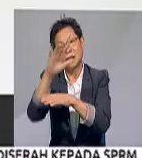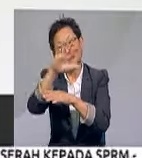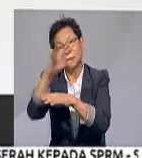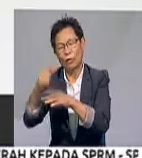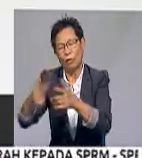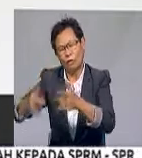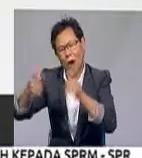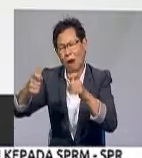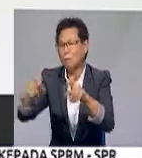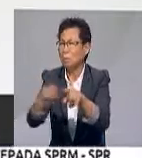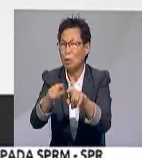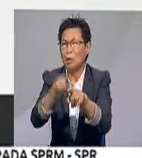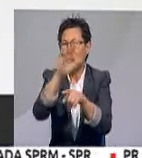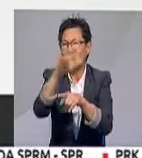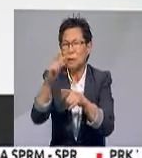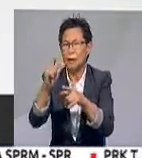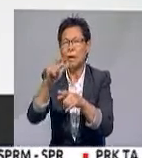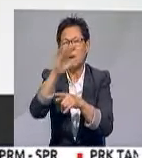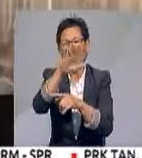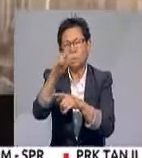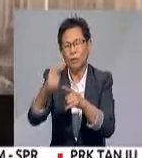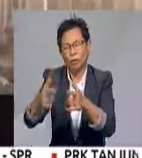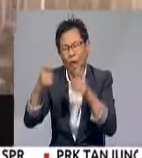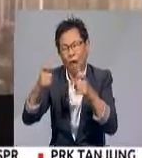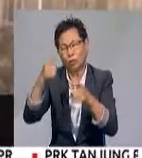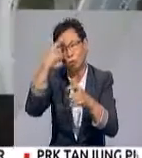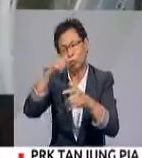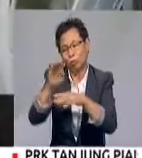ini untuk kegunaan bisnes mereka.